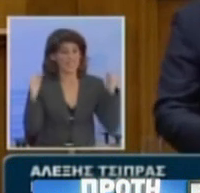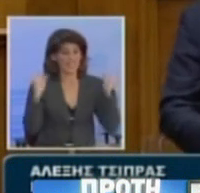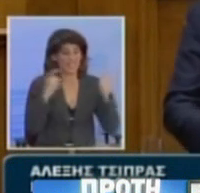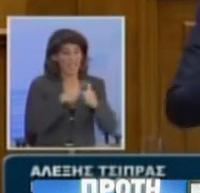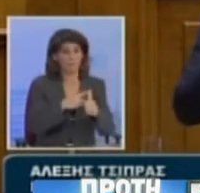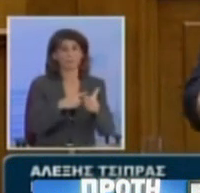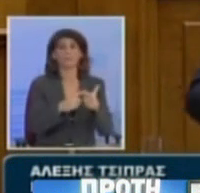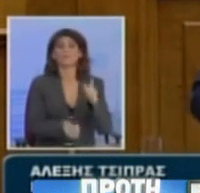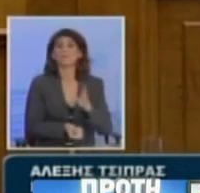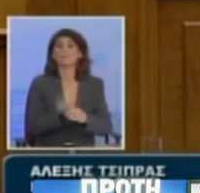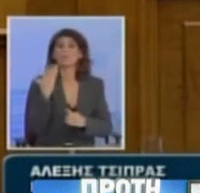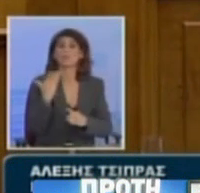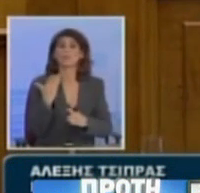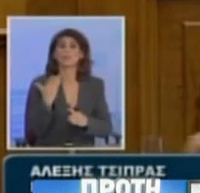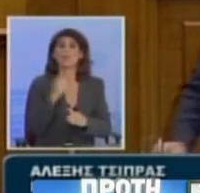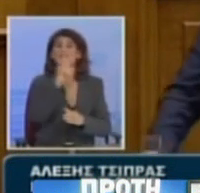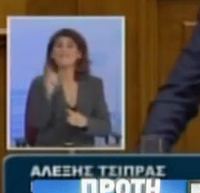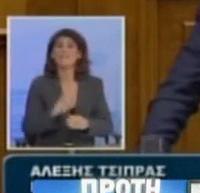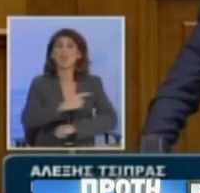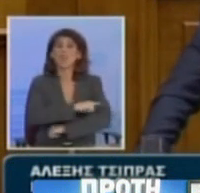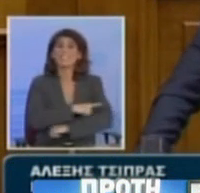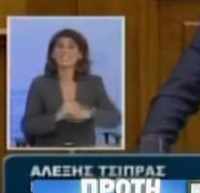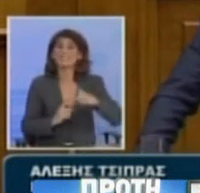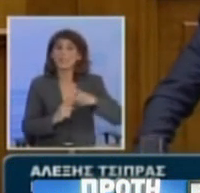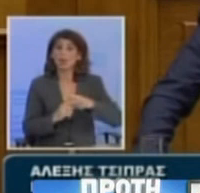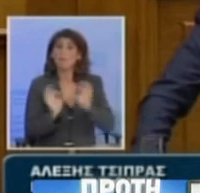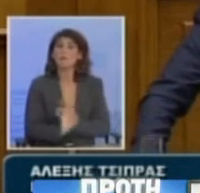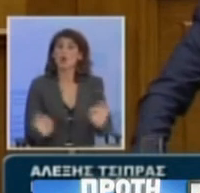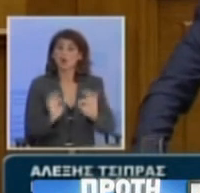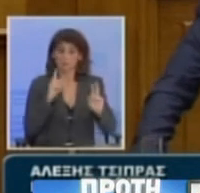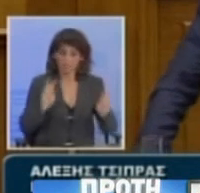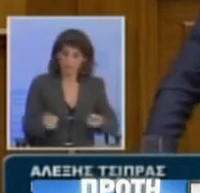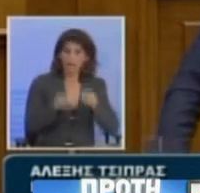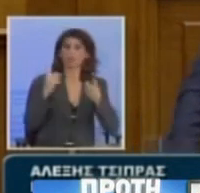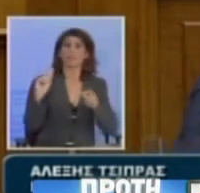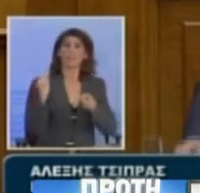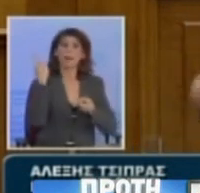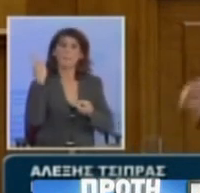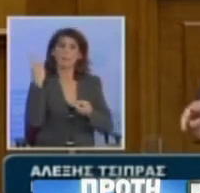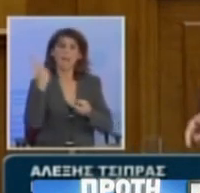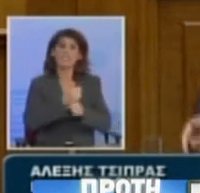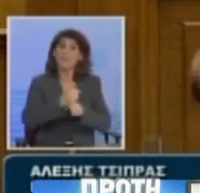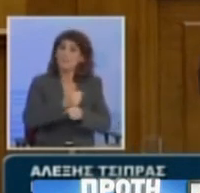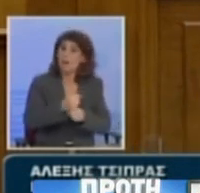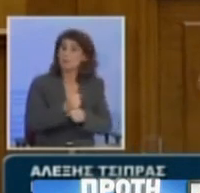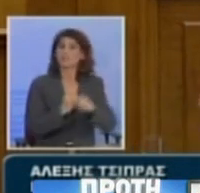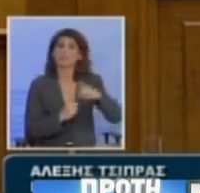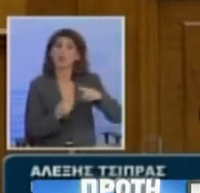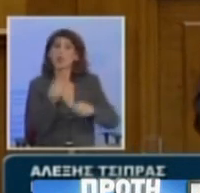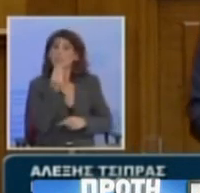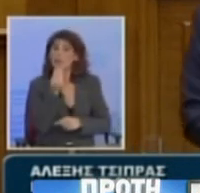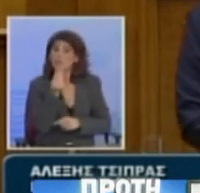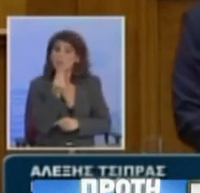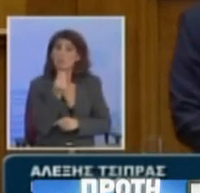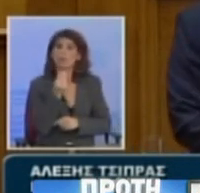υγεία, στις νέες βιοιατρικές τεχνολογίες, την πρόληψη, τη διάγνωση, τη θεραπεία, στα φάρμακα, την τεχνολογία